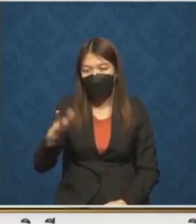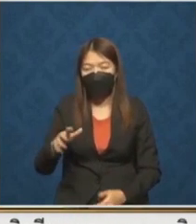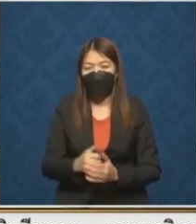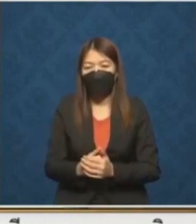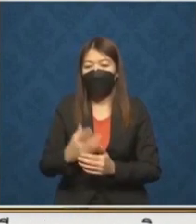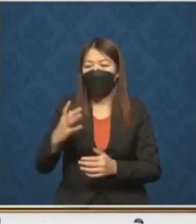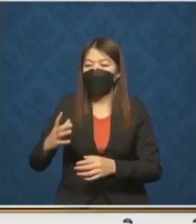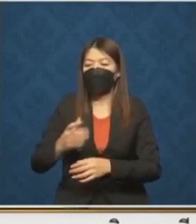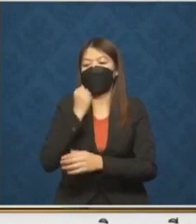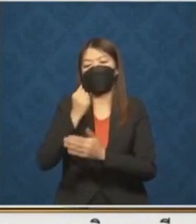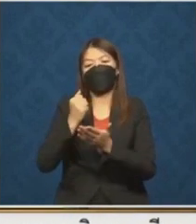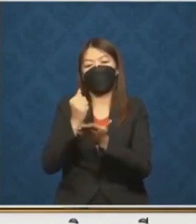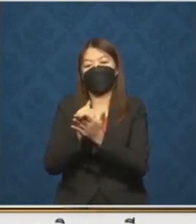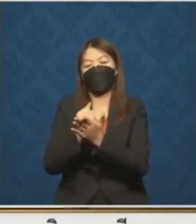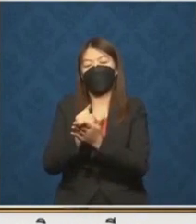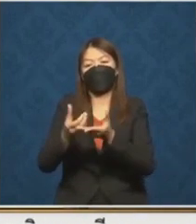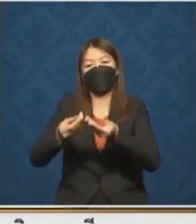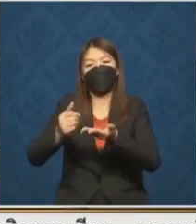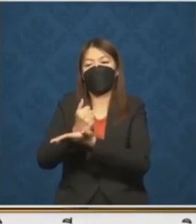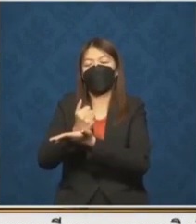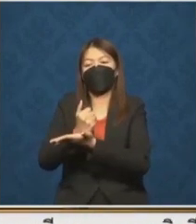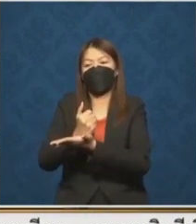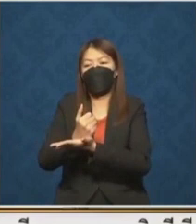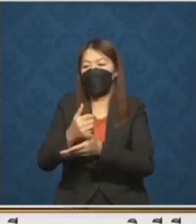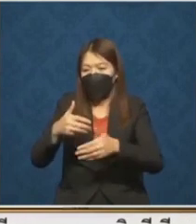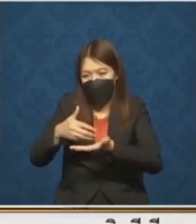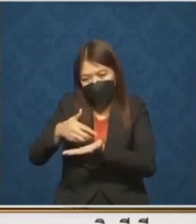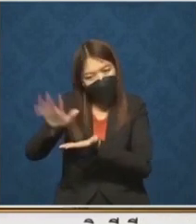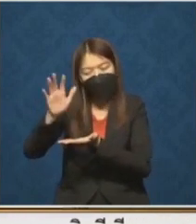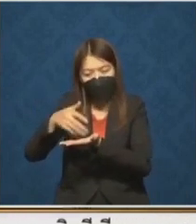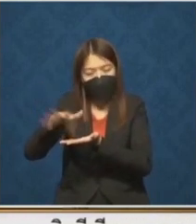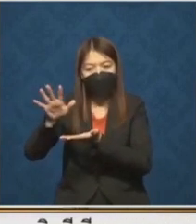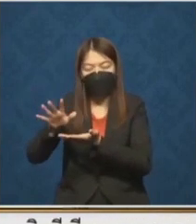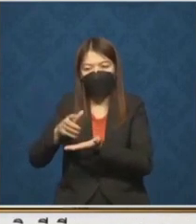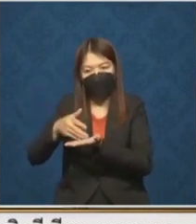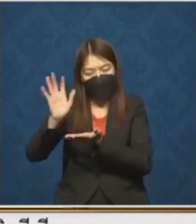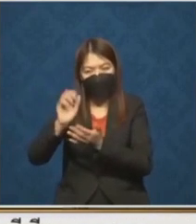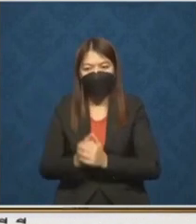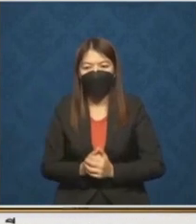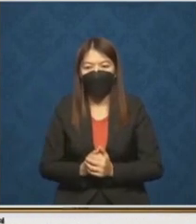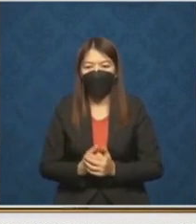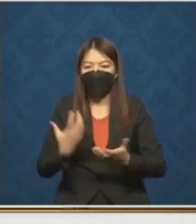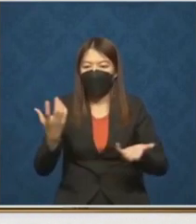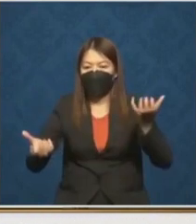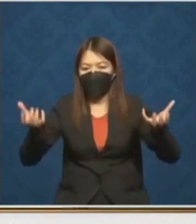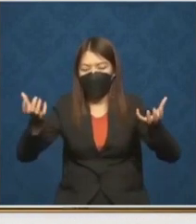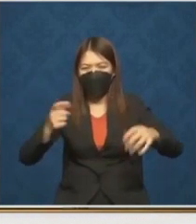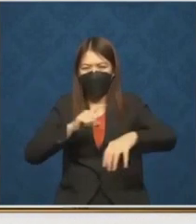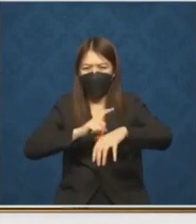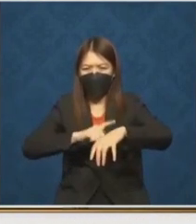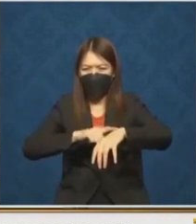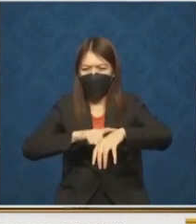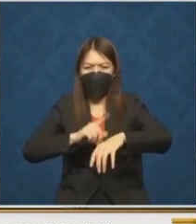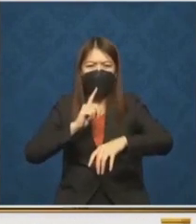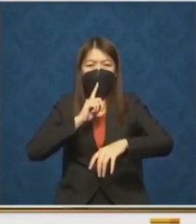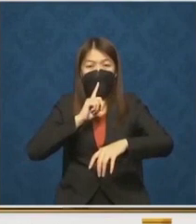ยึดชนดมาเพื่อให้เพิงถอนขับไล่สารยุธิธรมกให้ฟ้ามยธิธรรมถ้าทานไปดูเวลาในการฟ้องคร